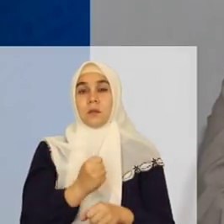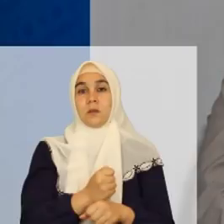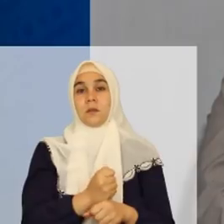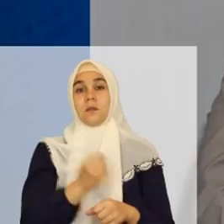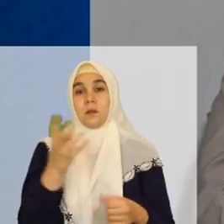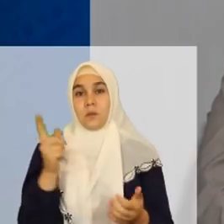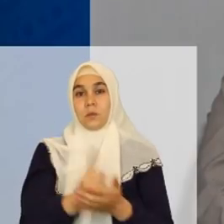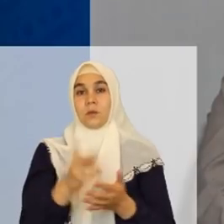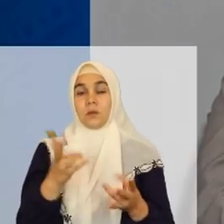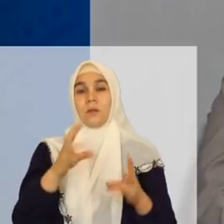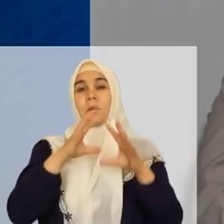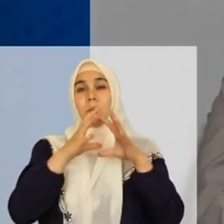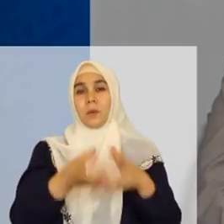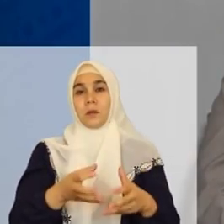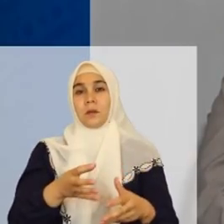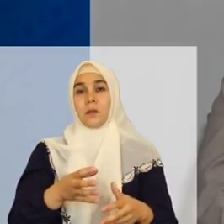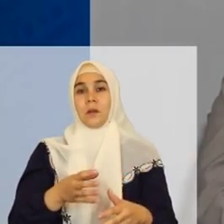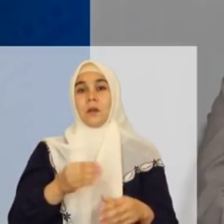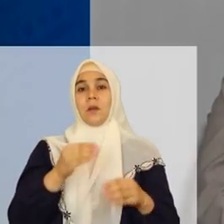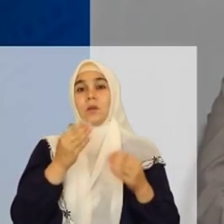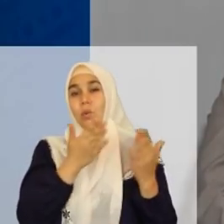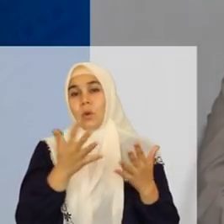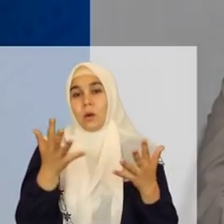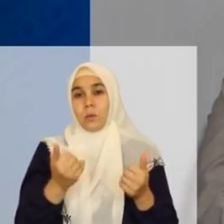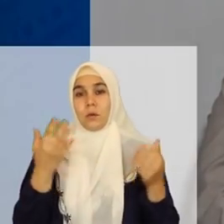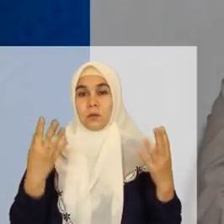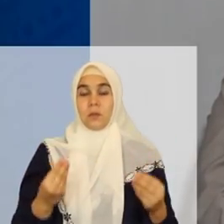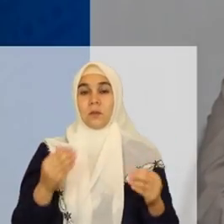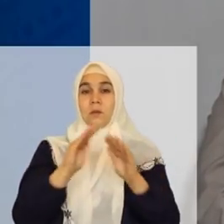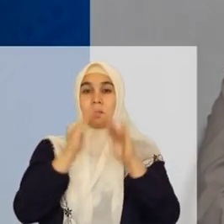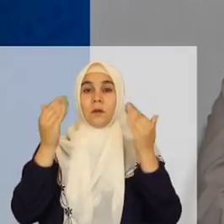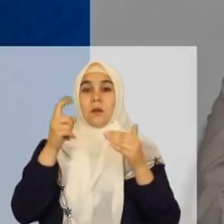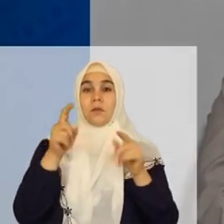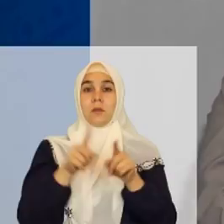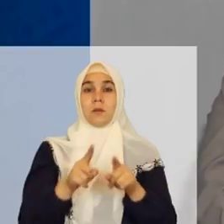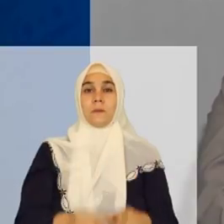kerak. Dunyoda eng duo qabul bo'ladigan kun o'sha Arafot kuni.